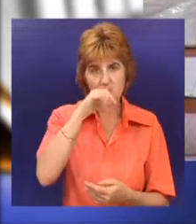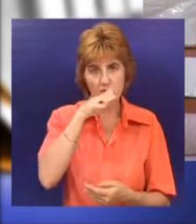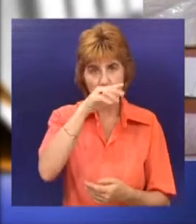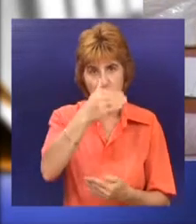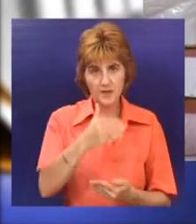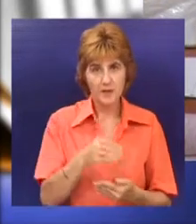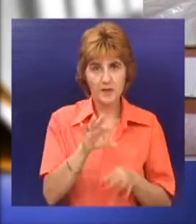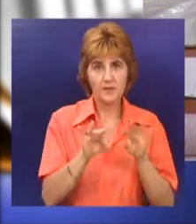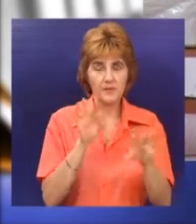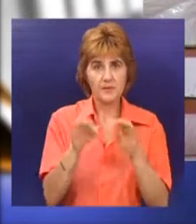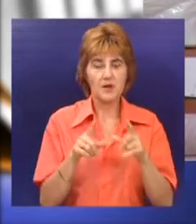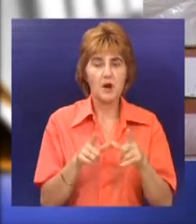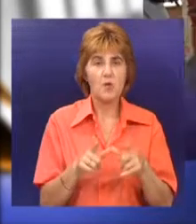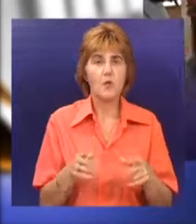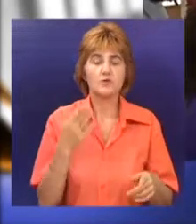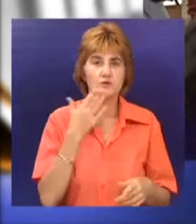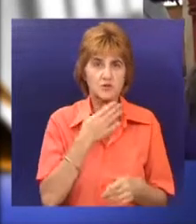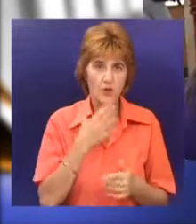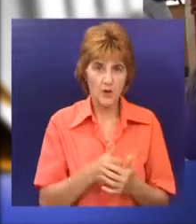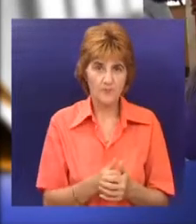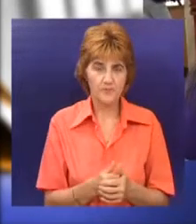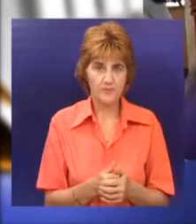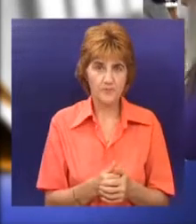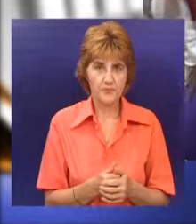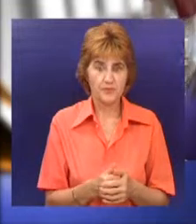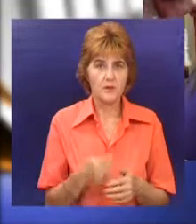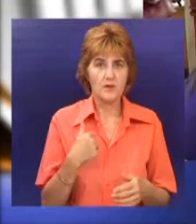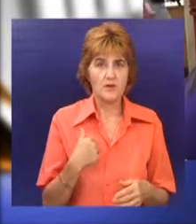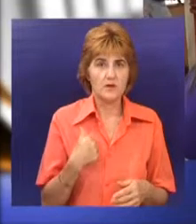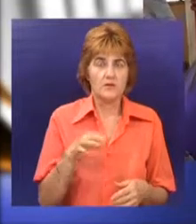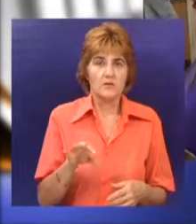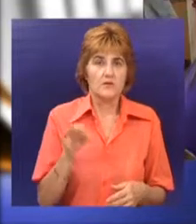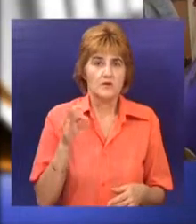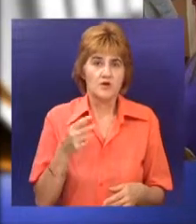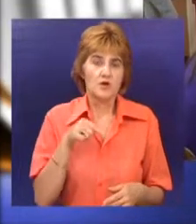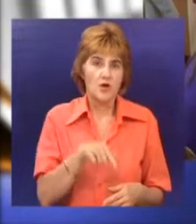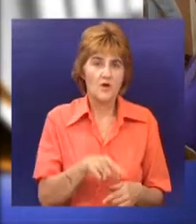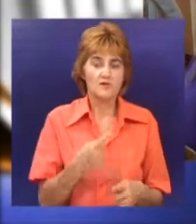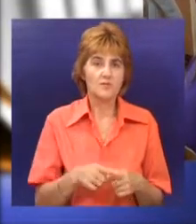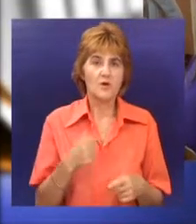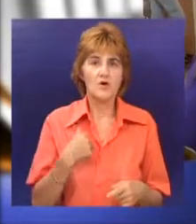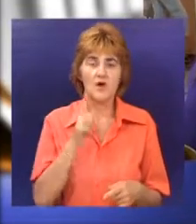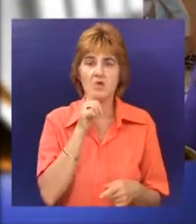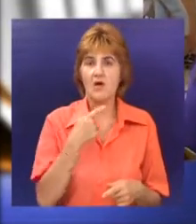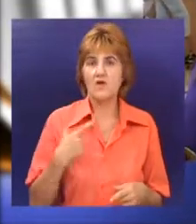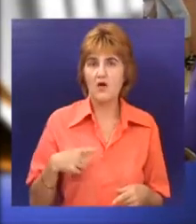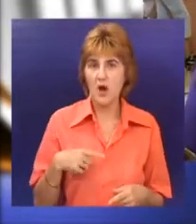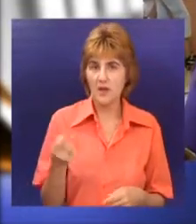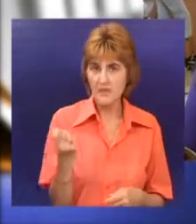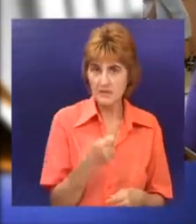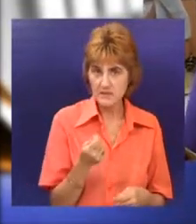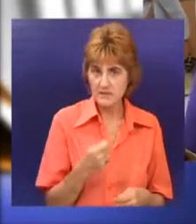u politehničku školu. Arhitektonski tehničar ogled, pa zato što volim jako da